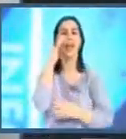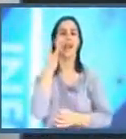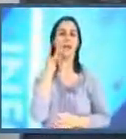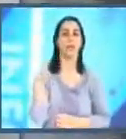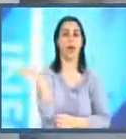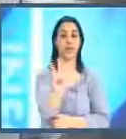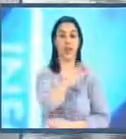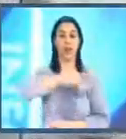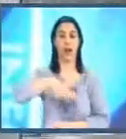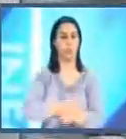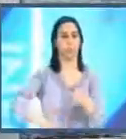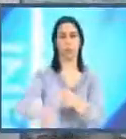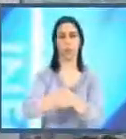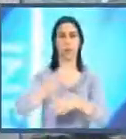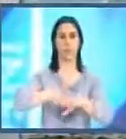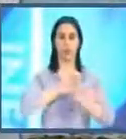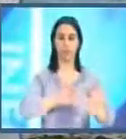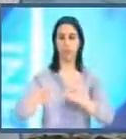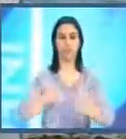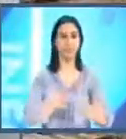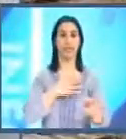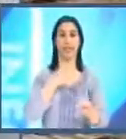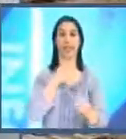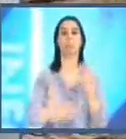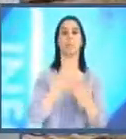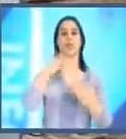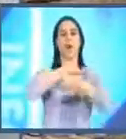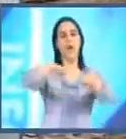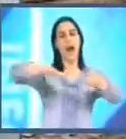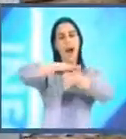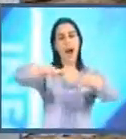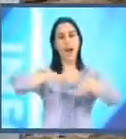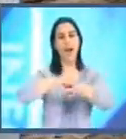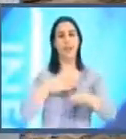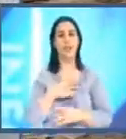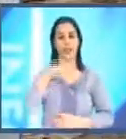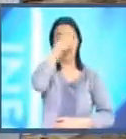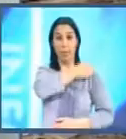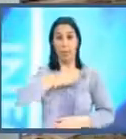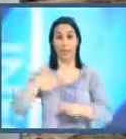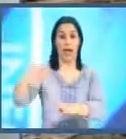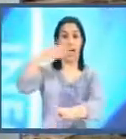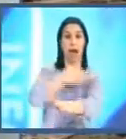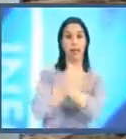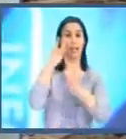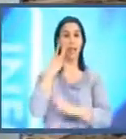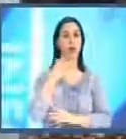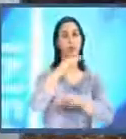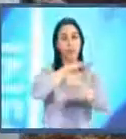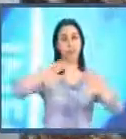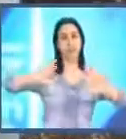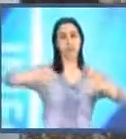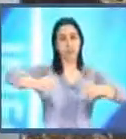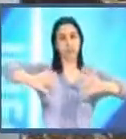en condicionar-se. Cada temporada, coincidint amb els dies prems de la Setmana Santa, es fa aquesta actuació als